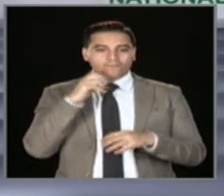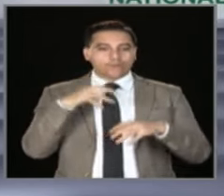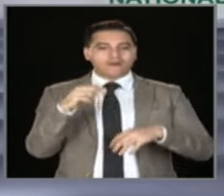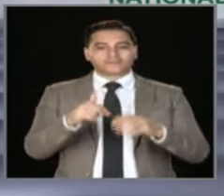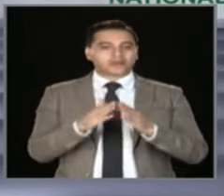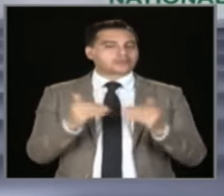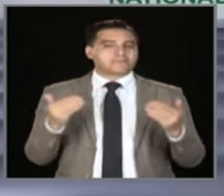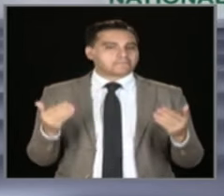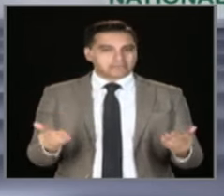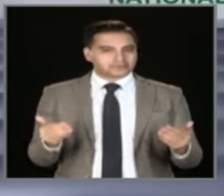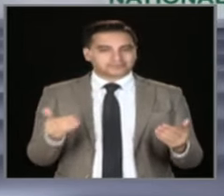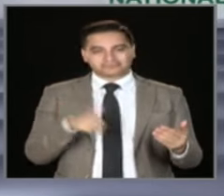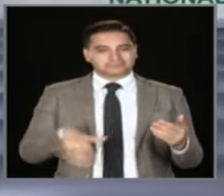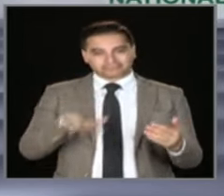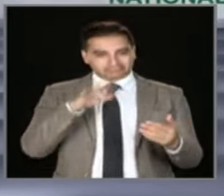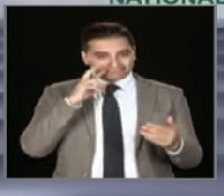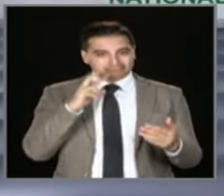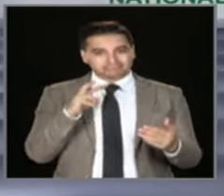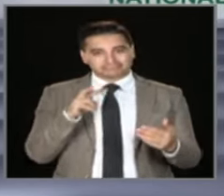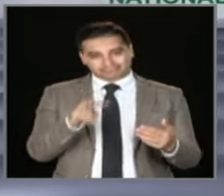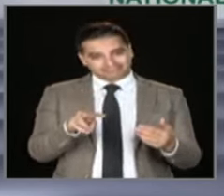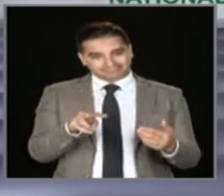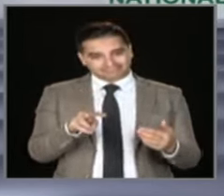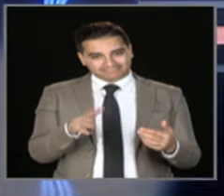جميع محافظات مصر.